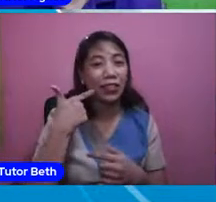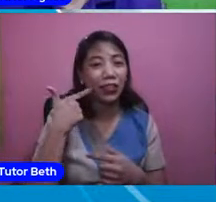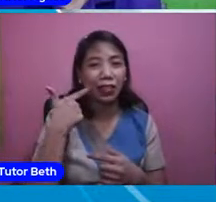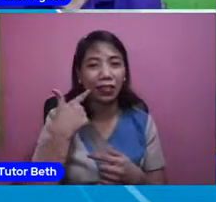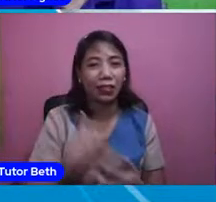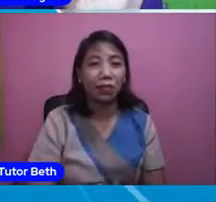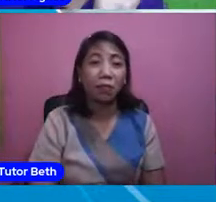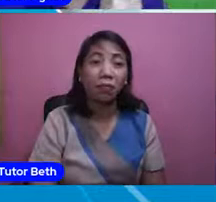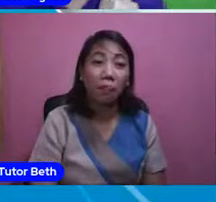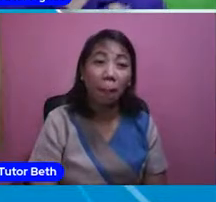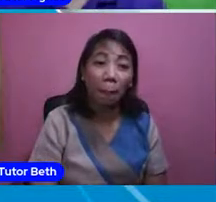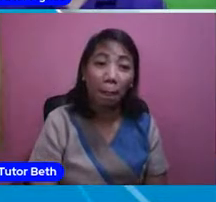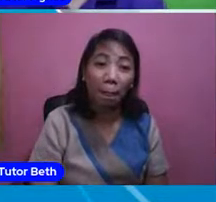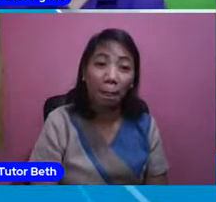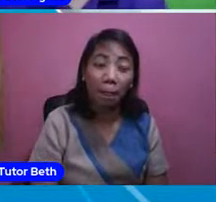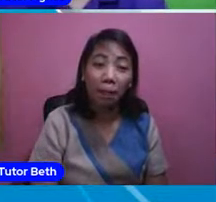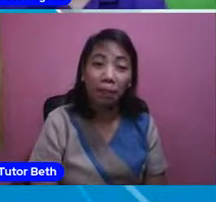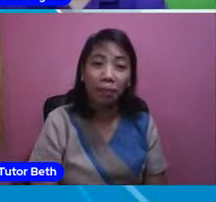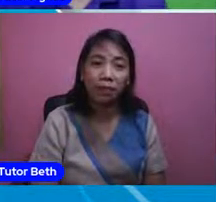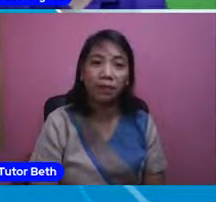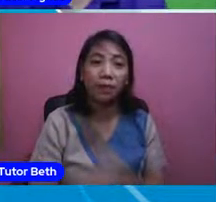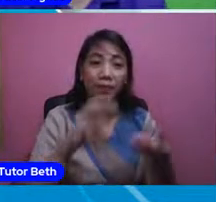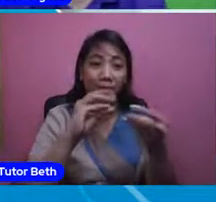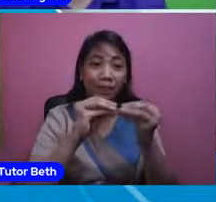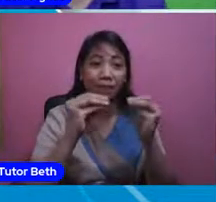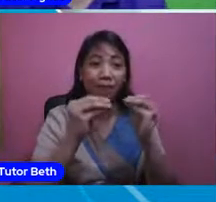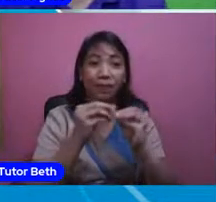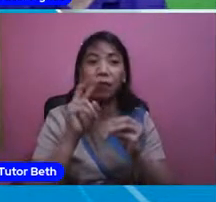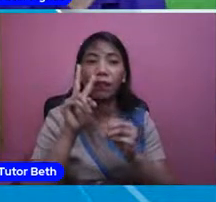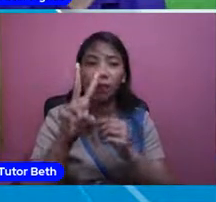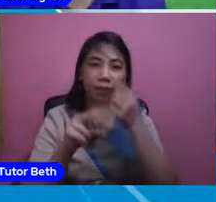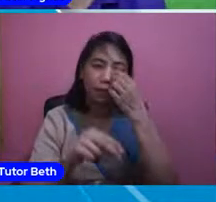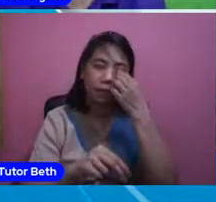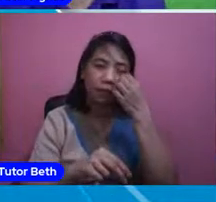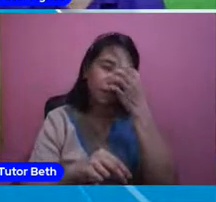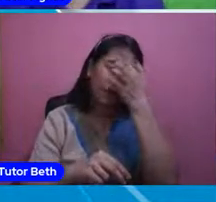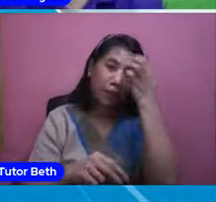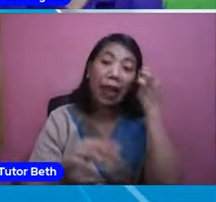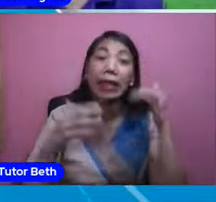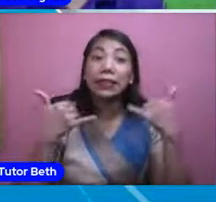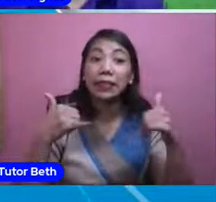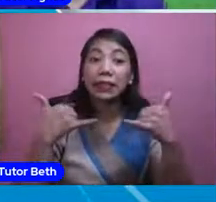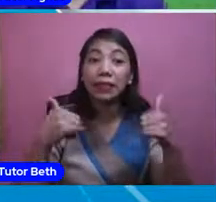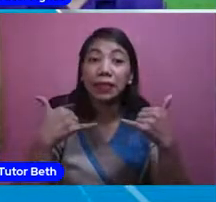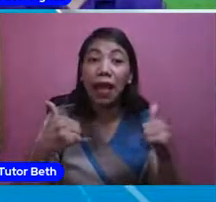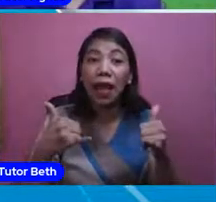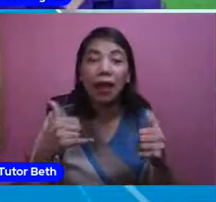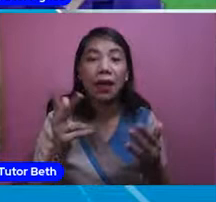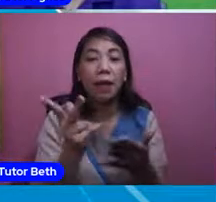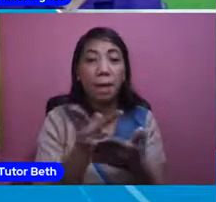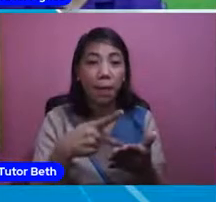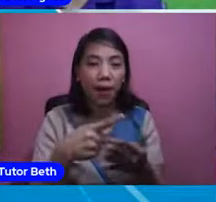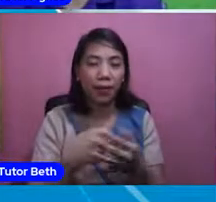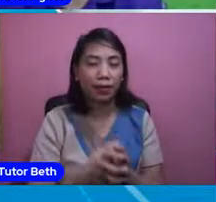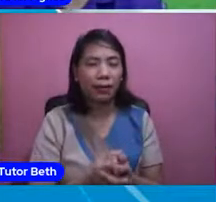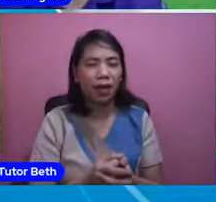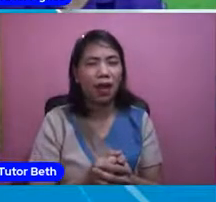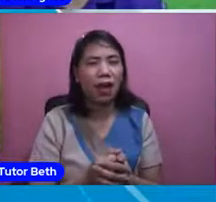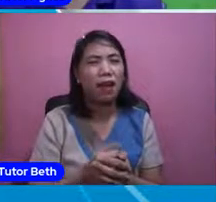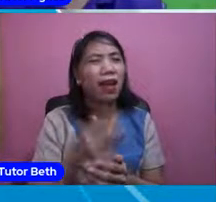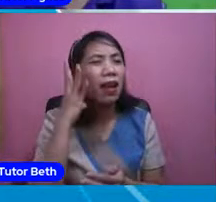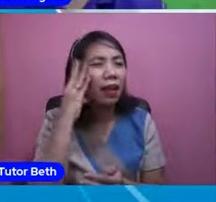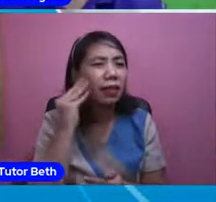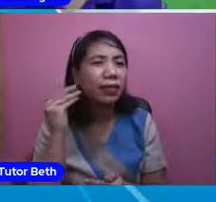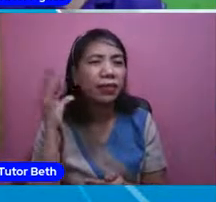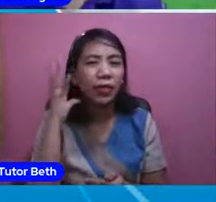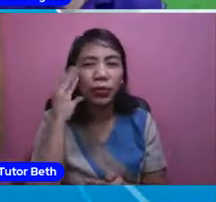Okay po. Number two po. Number two, nakikipaglaro sa parke. O naranasan, di ba ginagawa